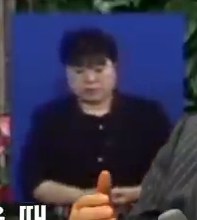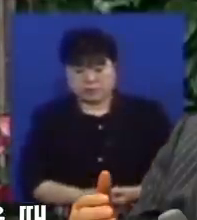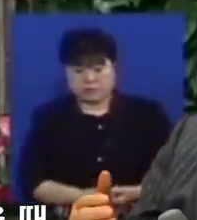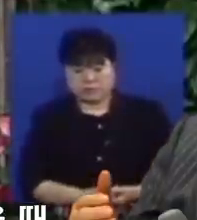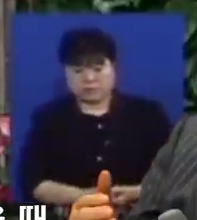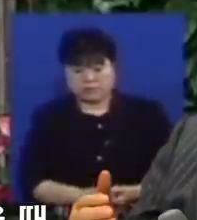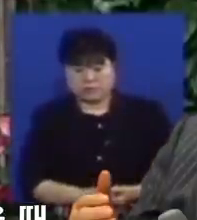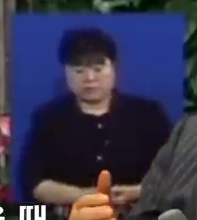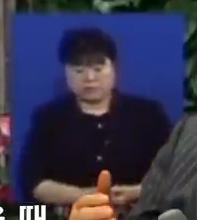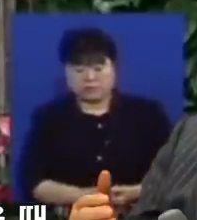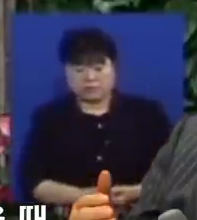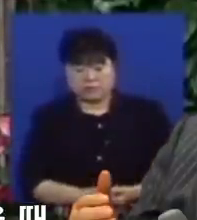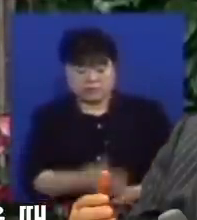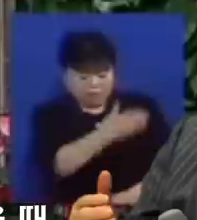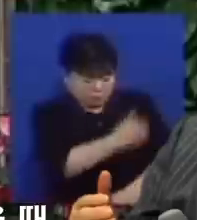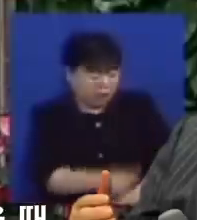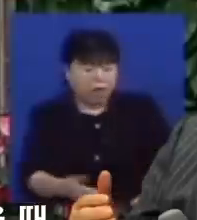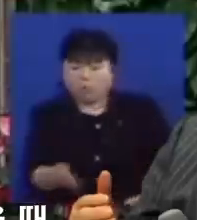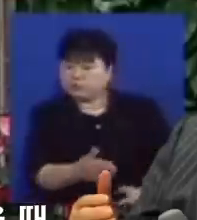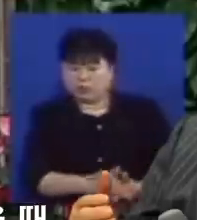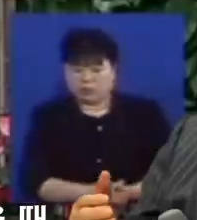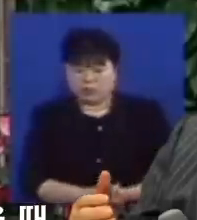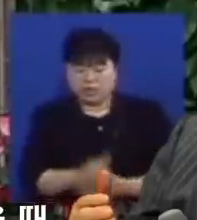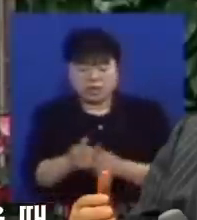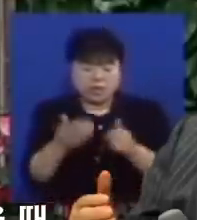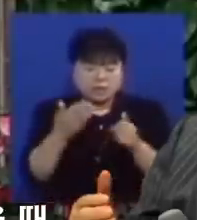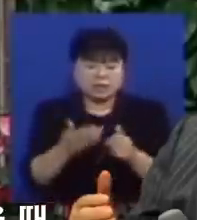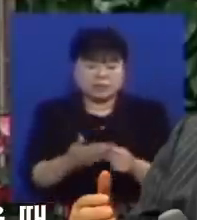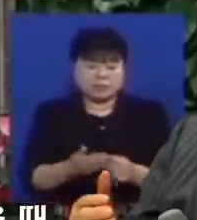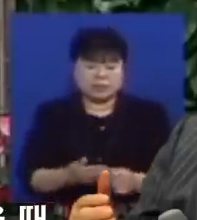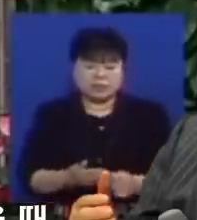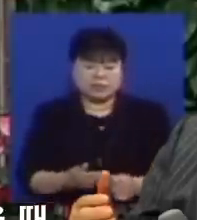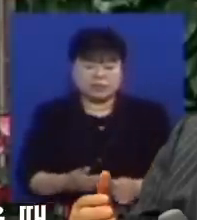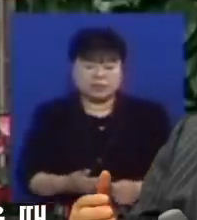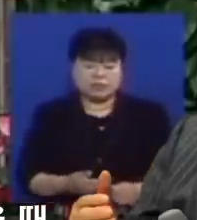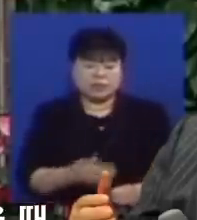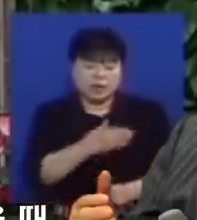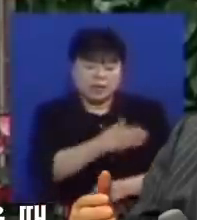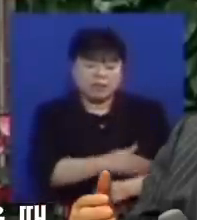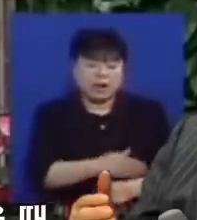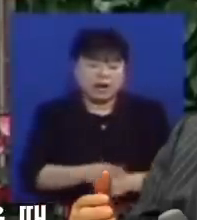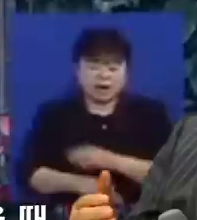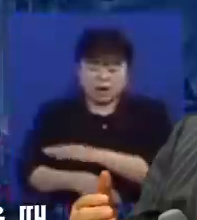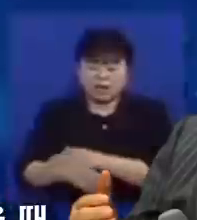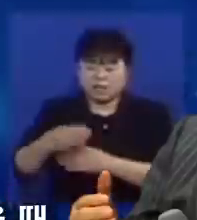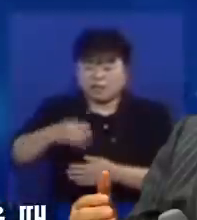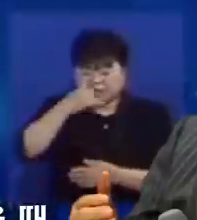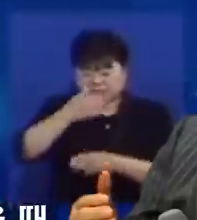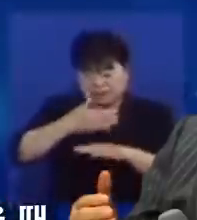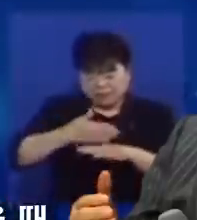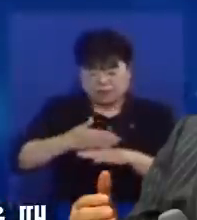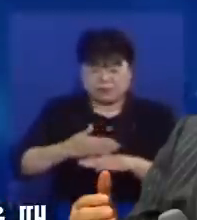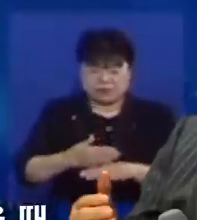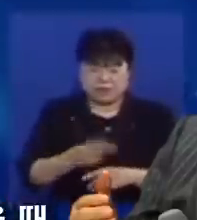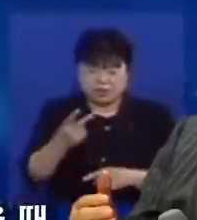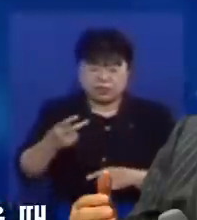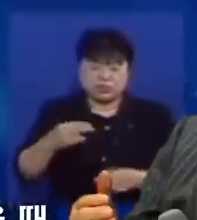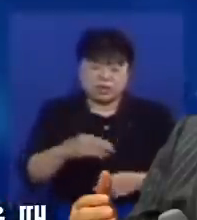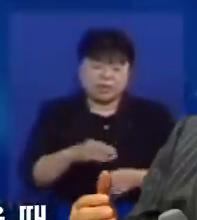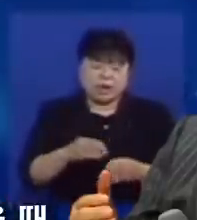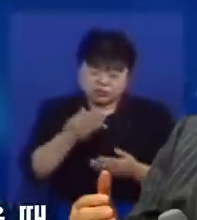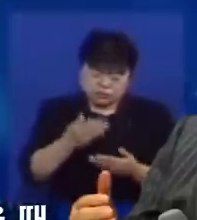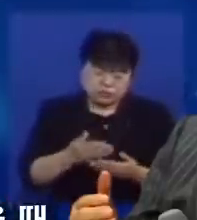잘라나갔어요. 그래서 하나님이 한쪽 팔을 가져주시니 감사합니다. 지금까지 하나님께서 두 팔을 주셔서 잘